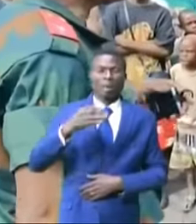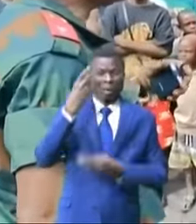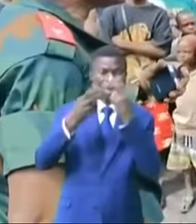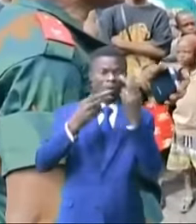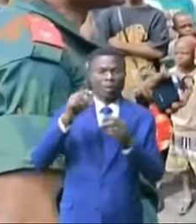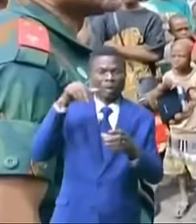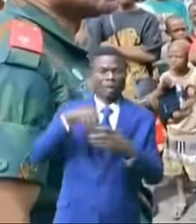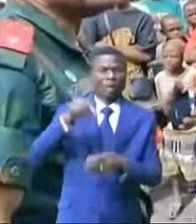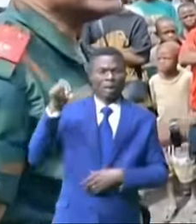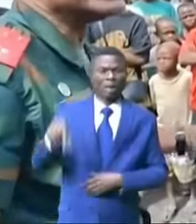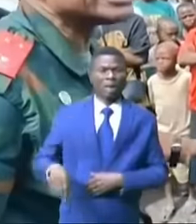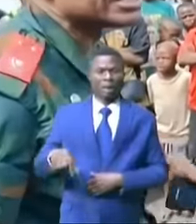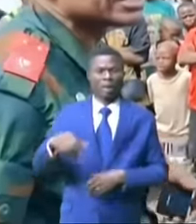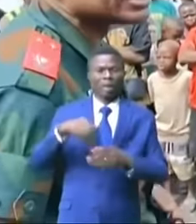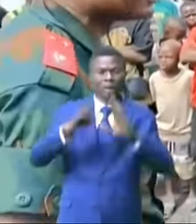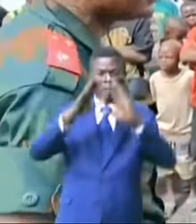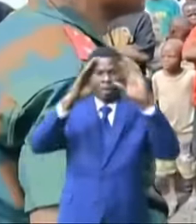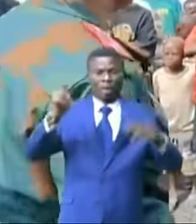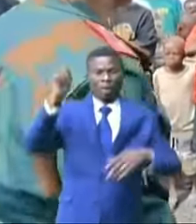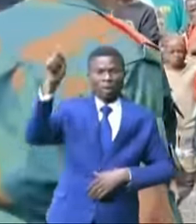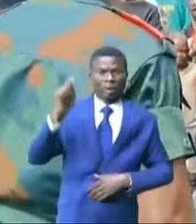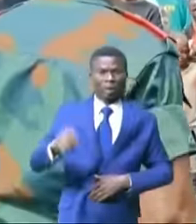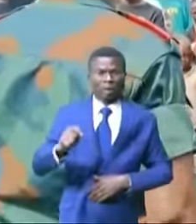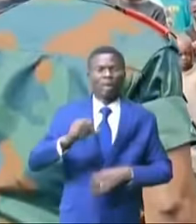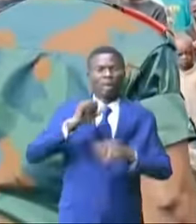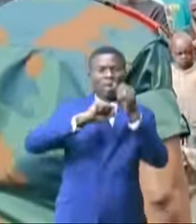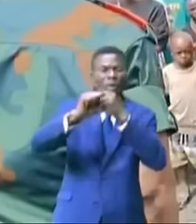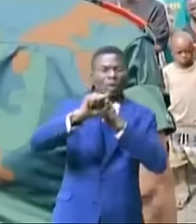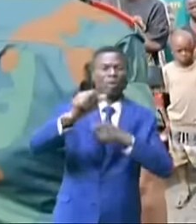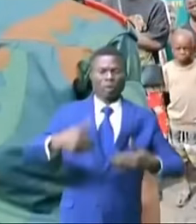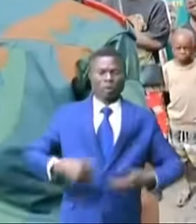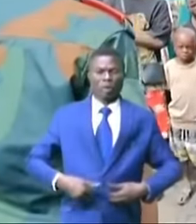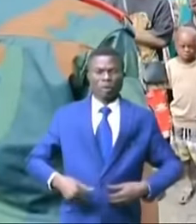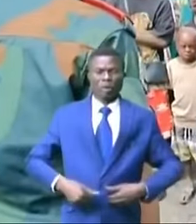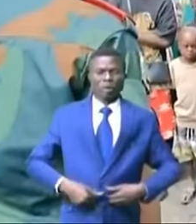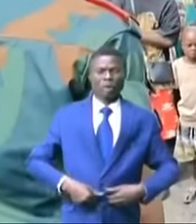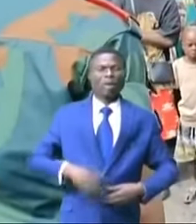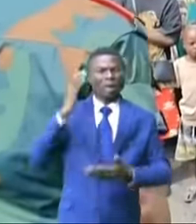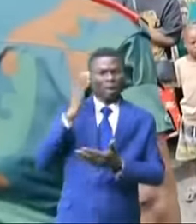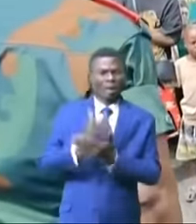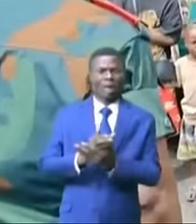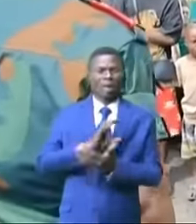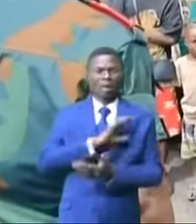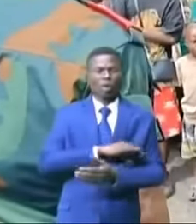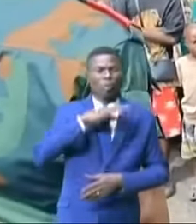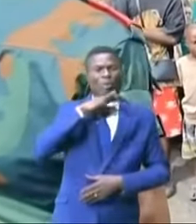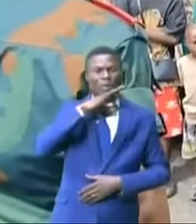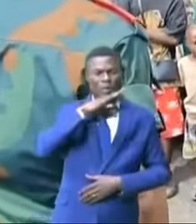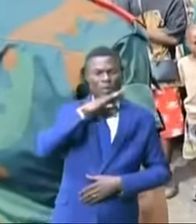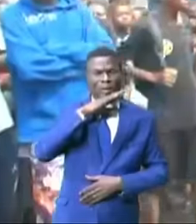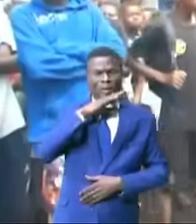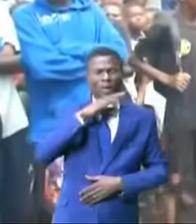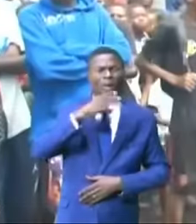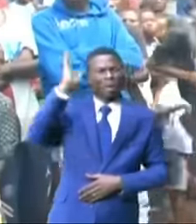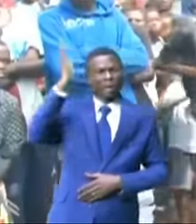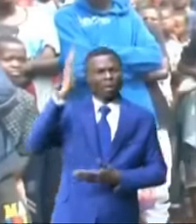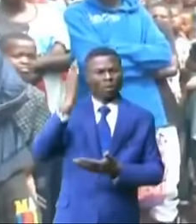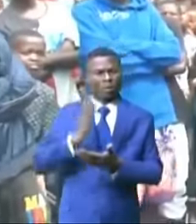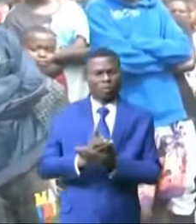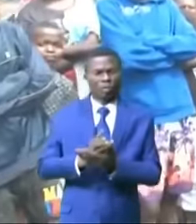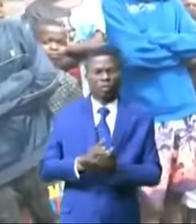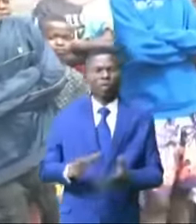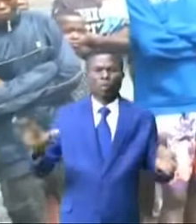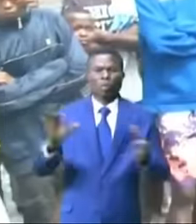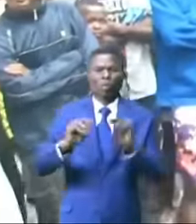un quartier, toujours au camp Kokolo, où il a sensibilisé les jeunes à abandonner toute mauvaise pratique et le Koulouna pour le vivre